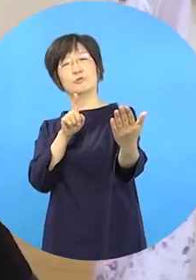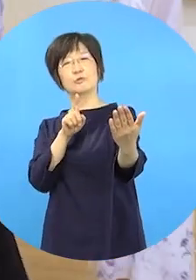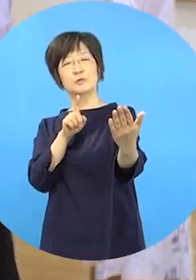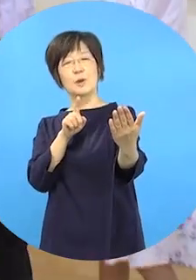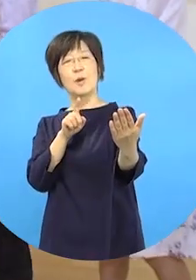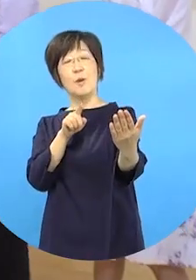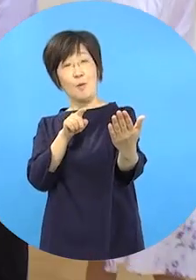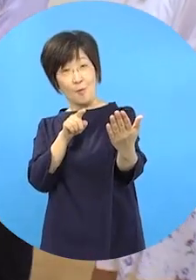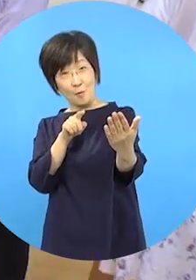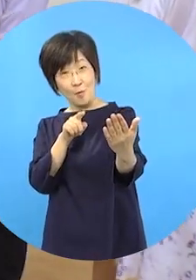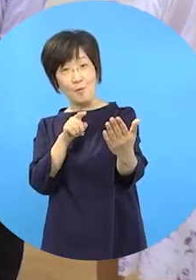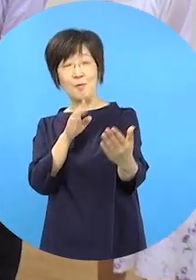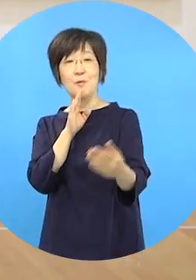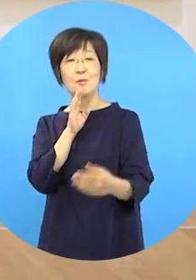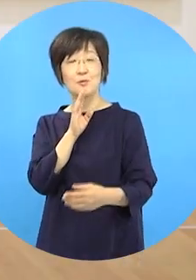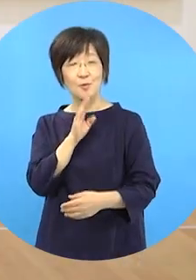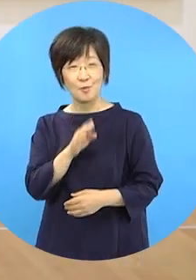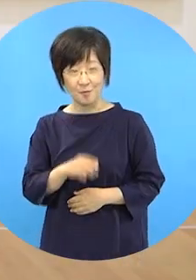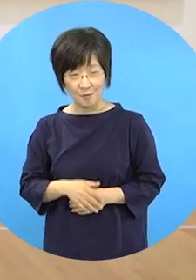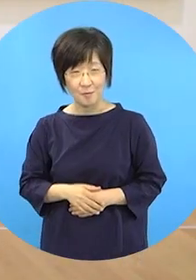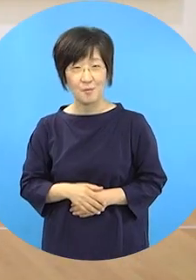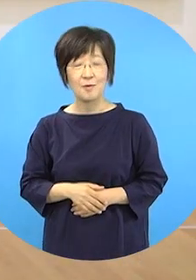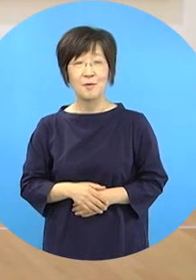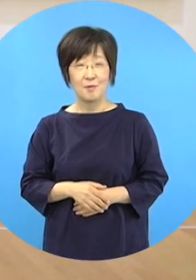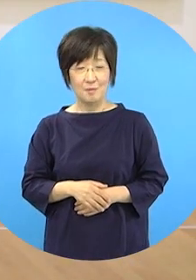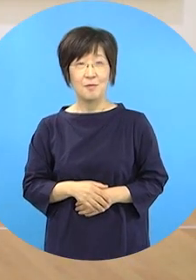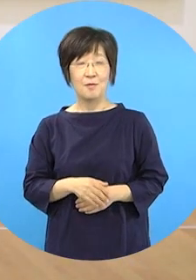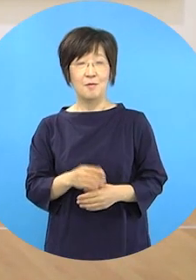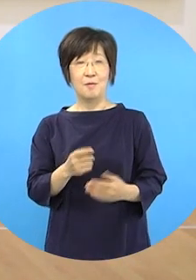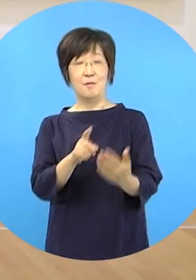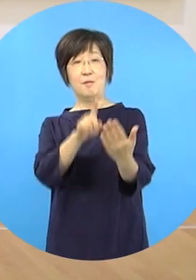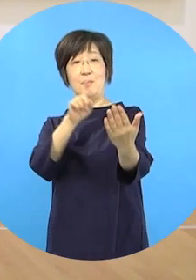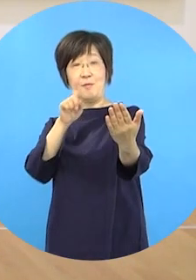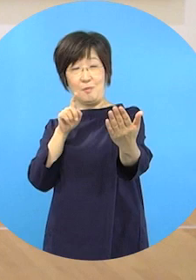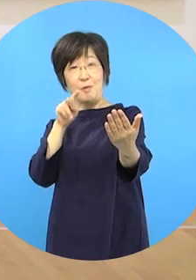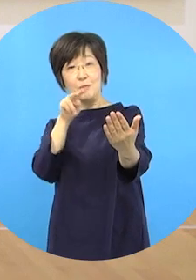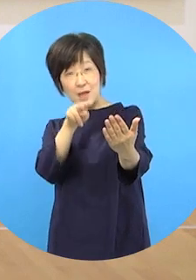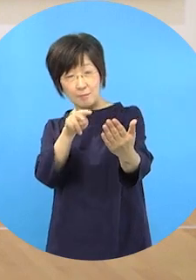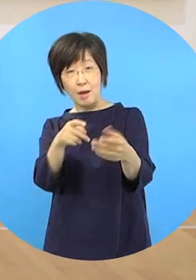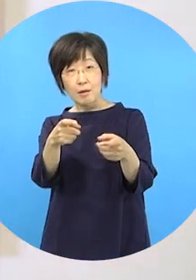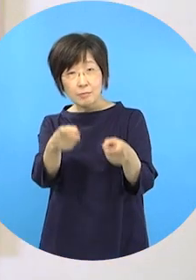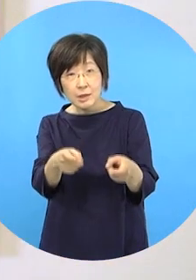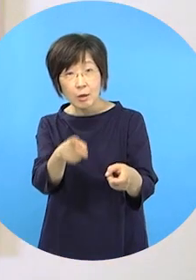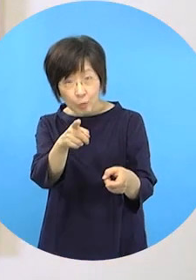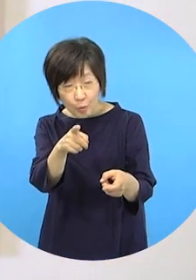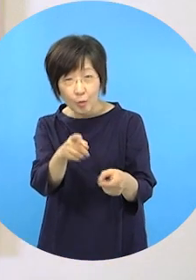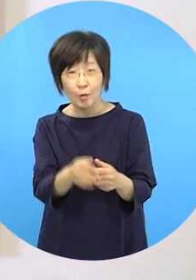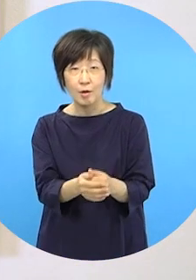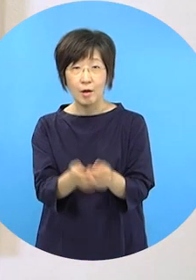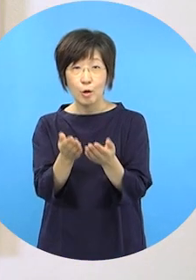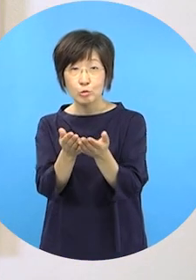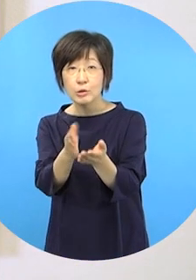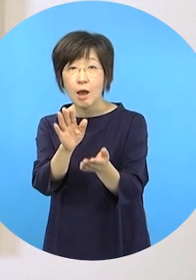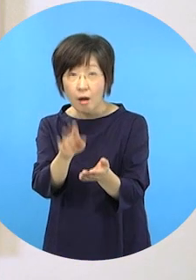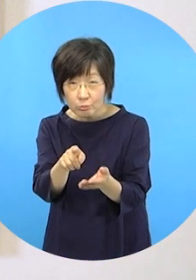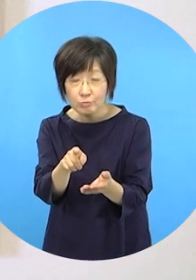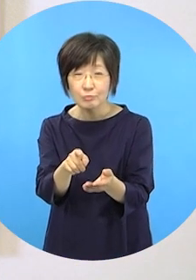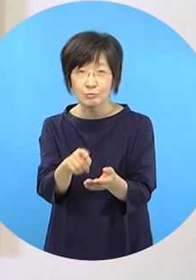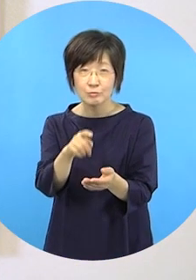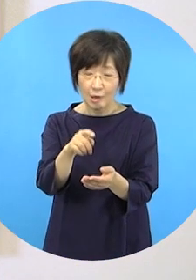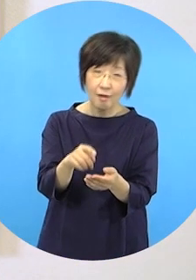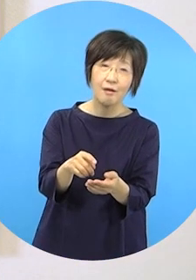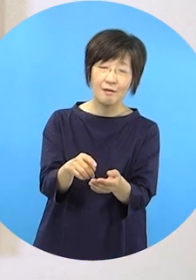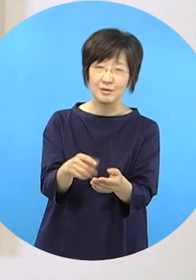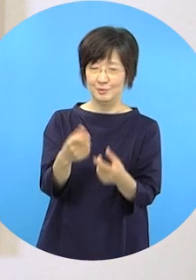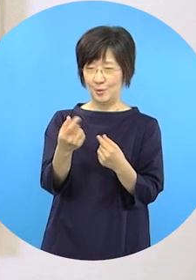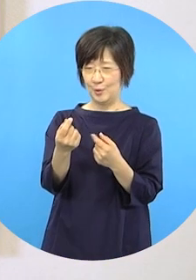あ、確かにこの距離になりますと、はい、港を描いている、そしてあ船があるんだな、 そうですね、 人がいる